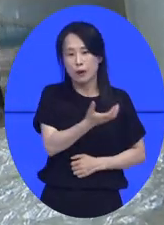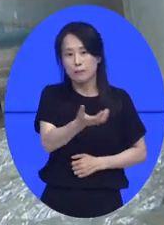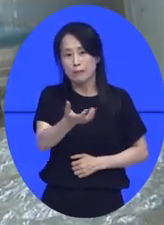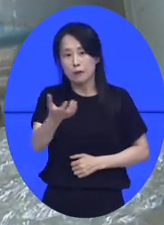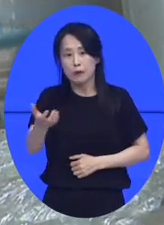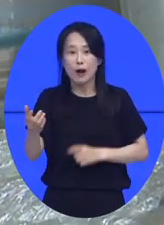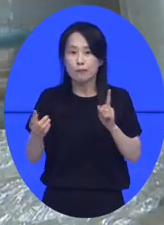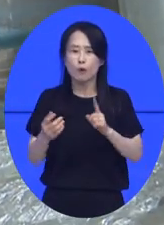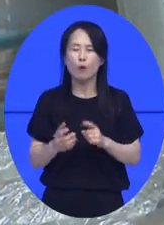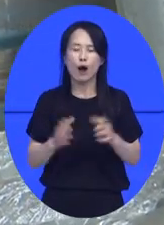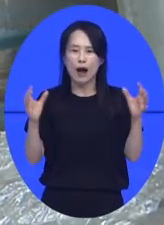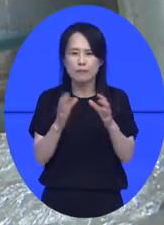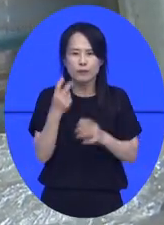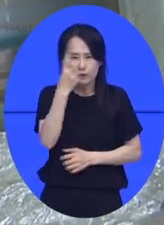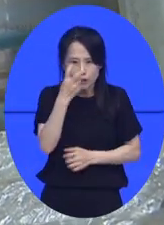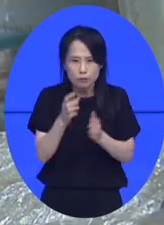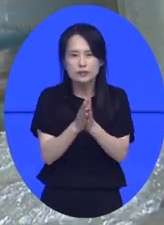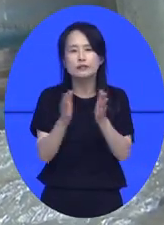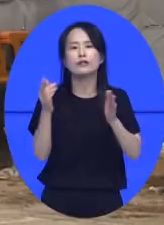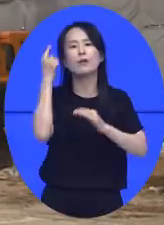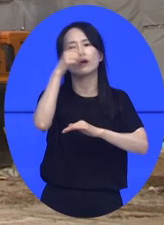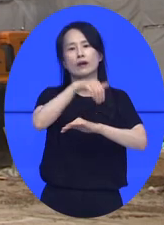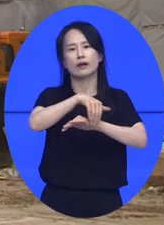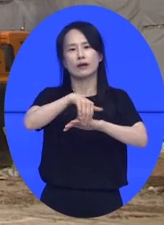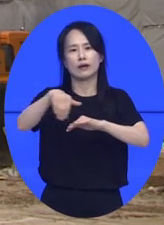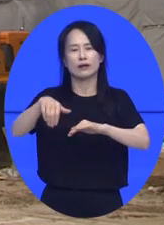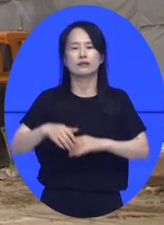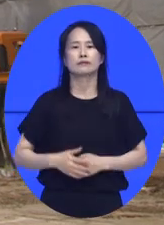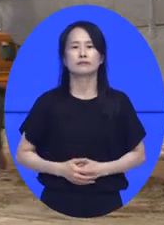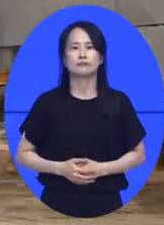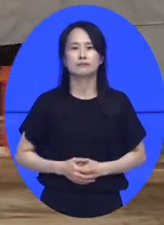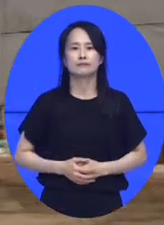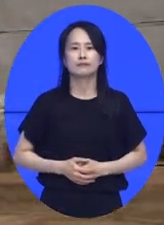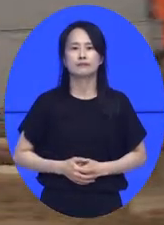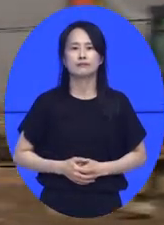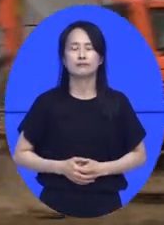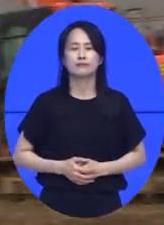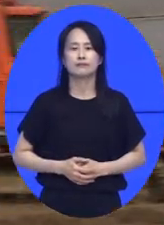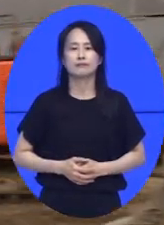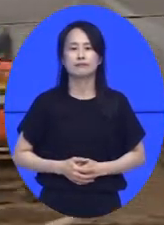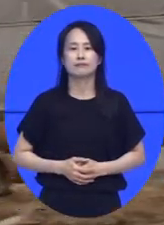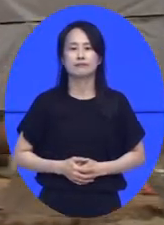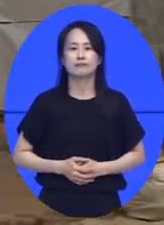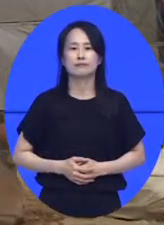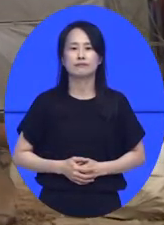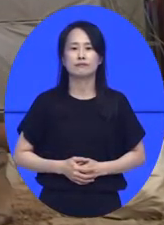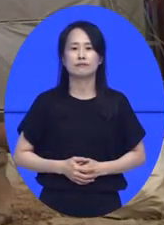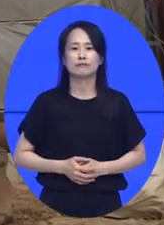시군별 합동 점검을 실시할 계획입니다. 경기 GTV 서문영입니다.